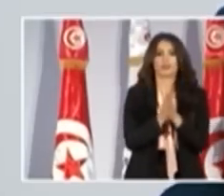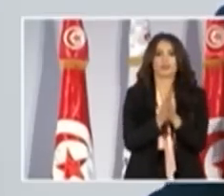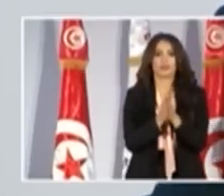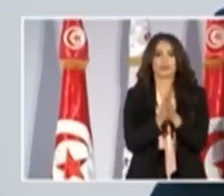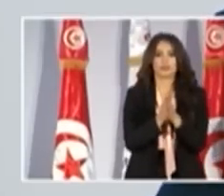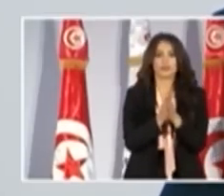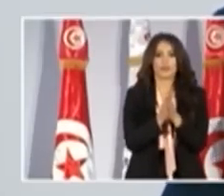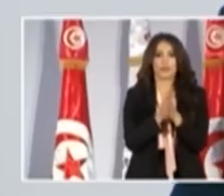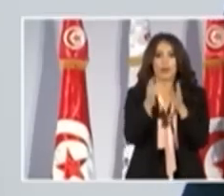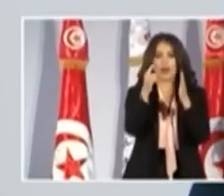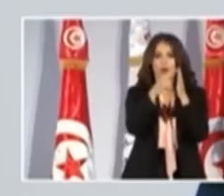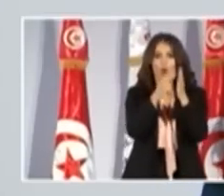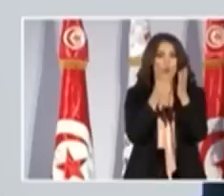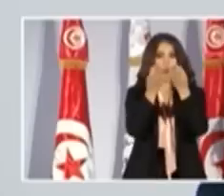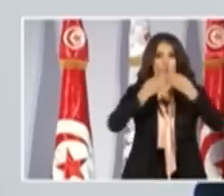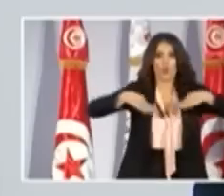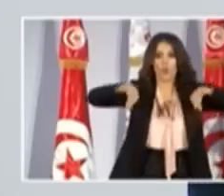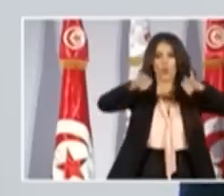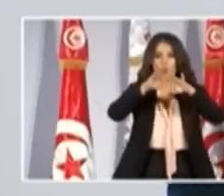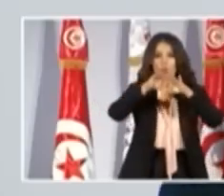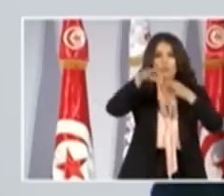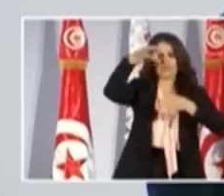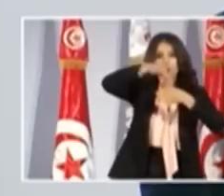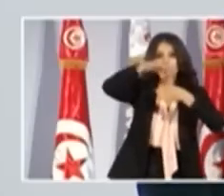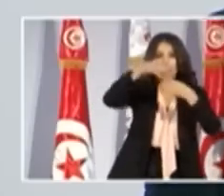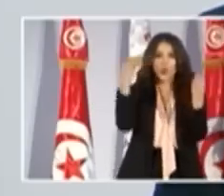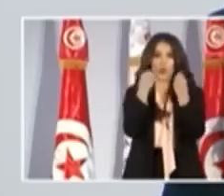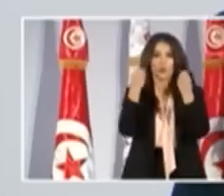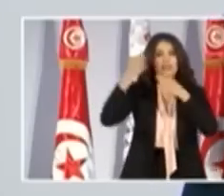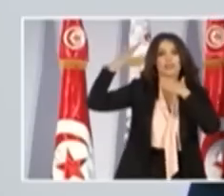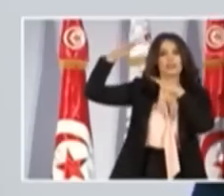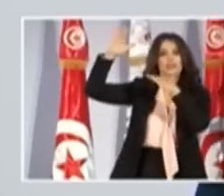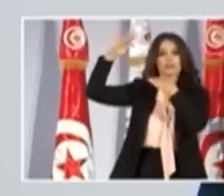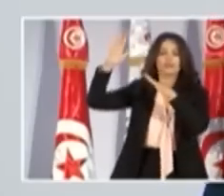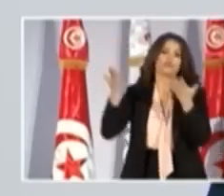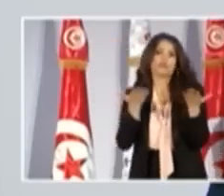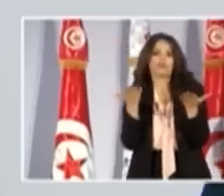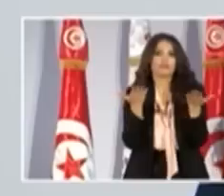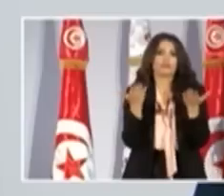مكاتب الاقتراع في الخارج وكيف كانت